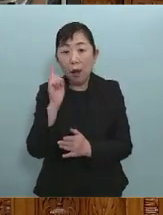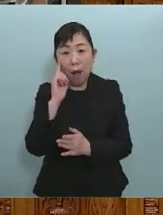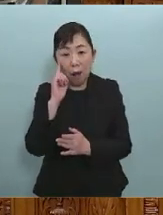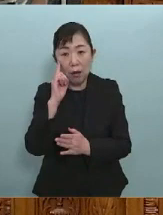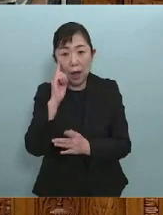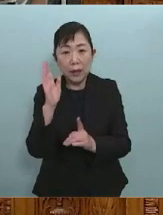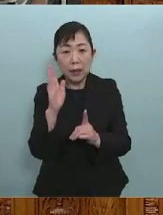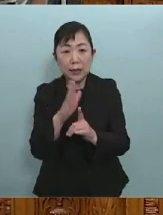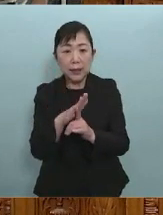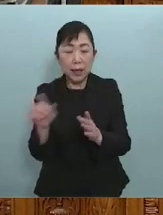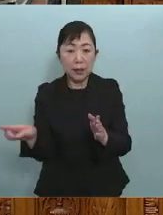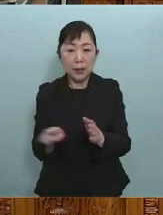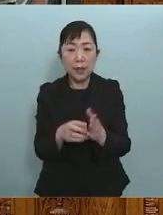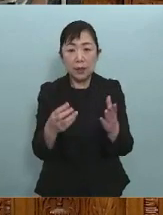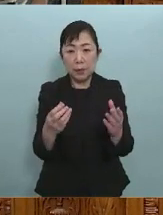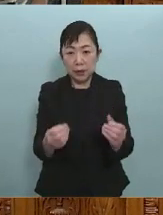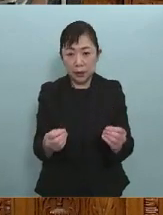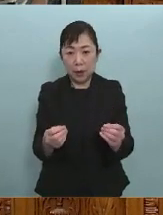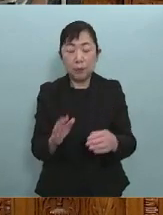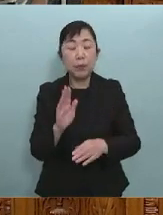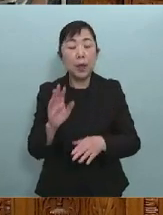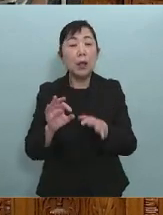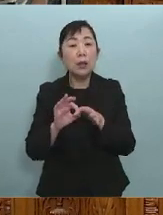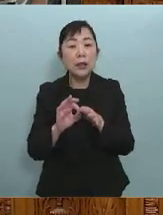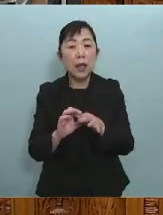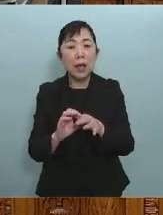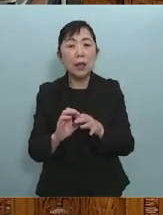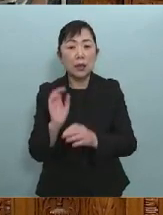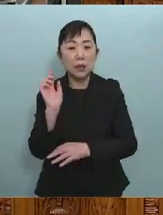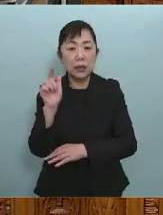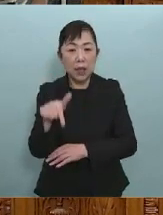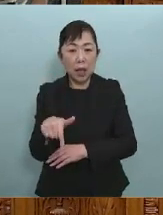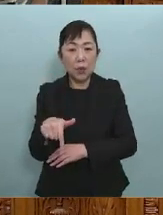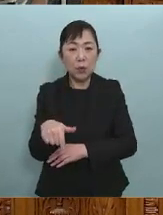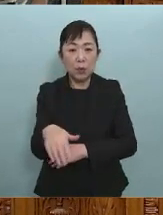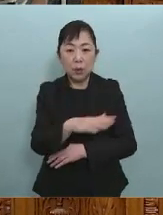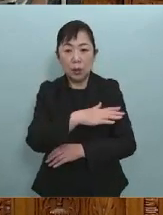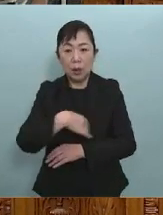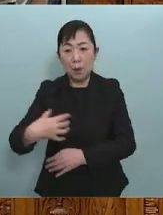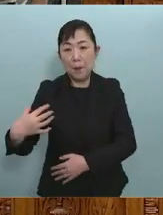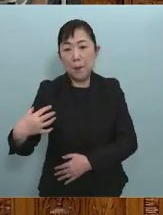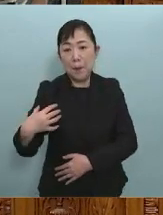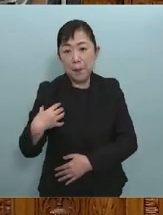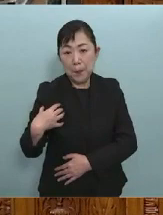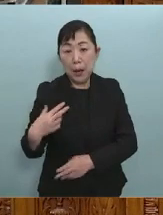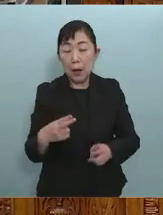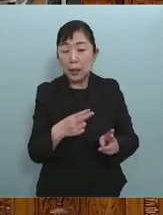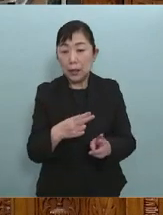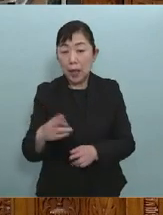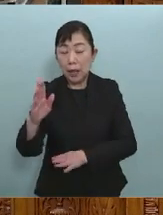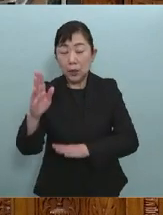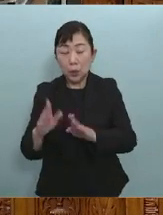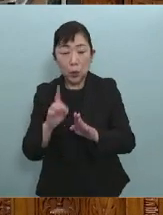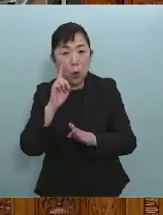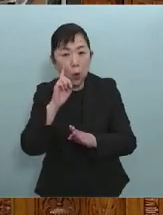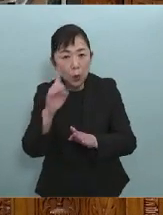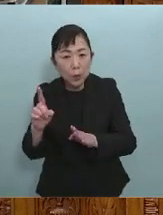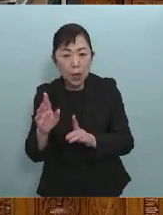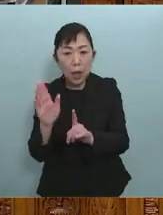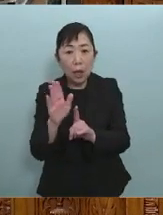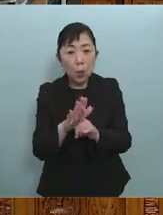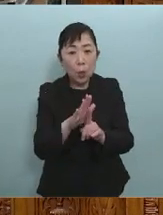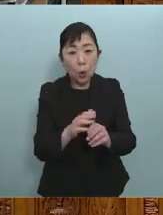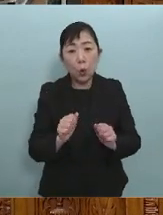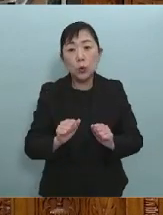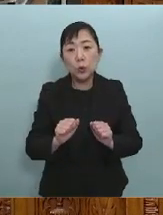たところです引き続き政府一眼となって制度の施行状況等をフォローアップするととも